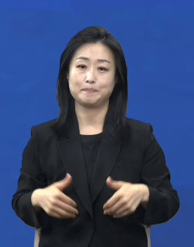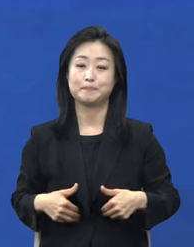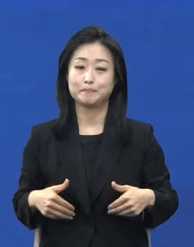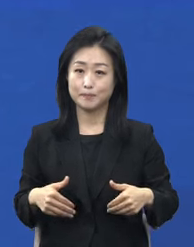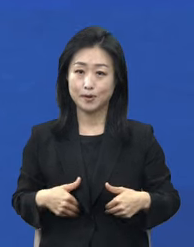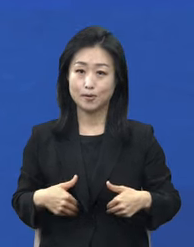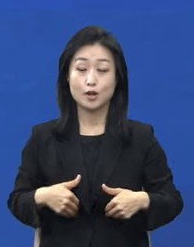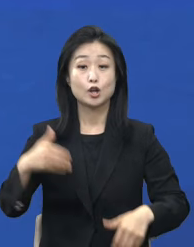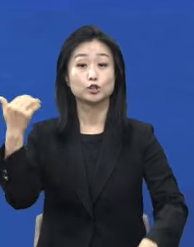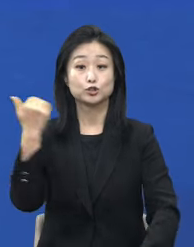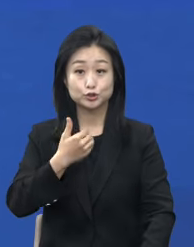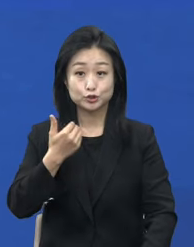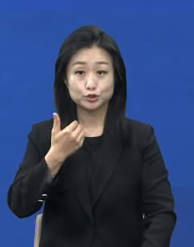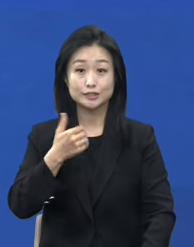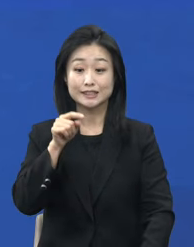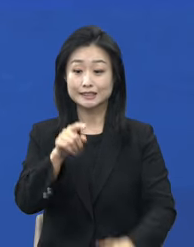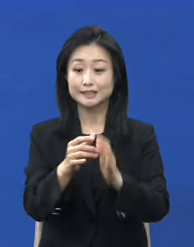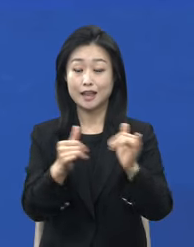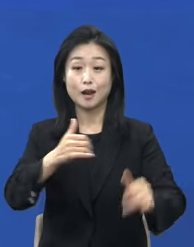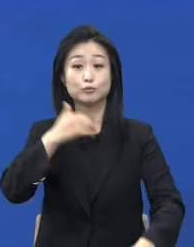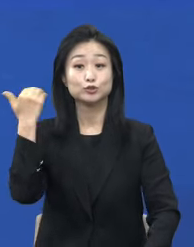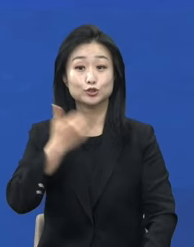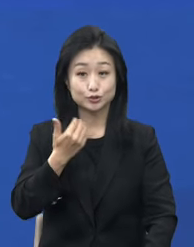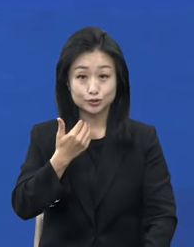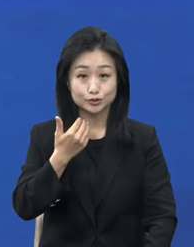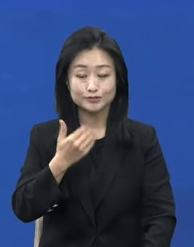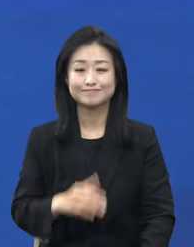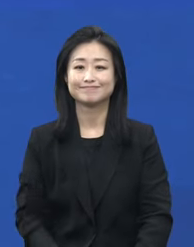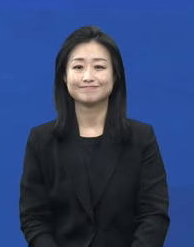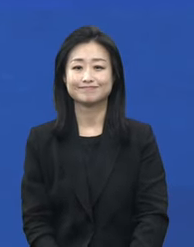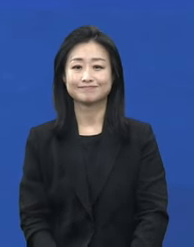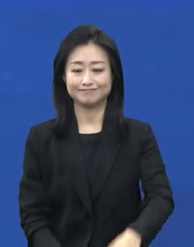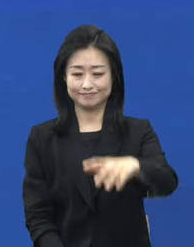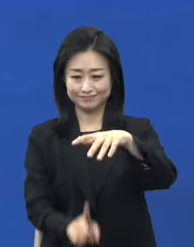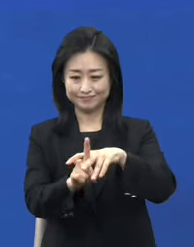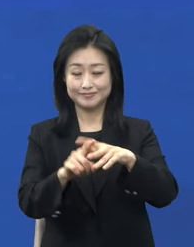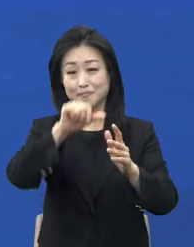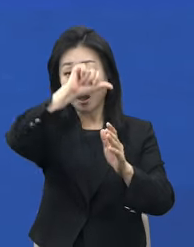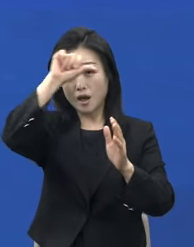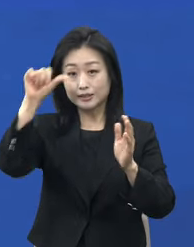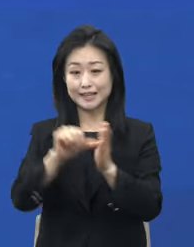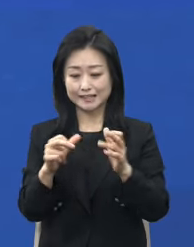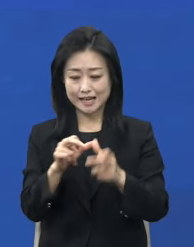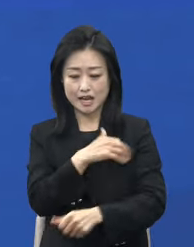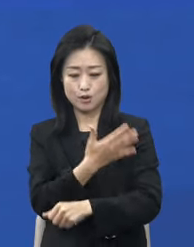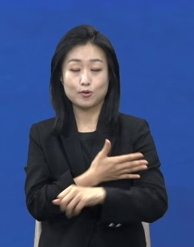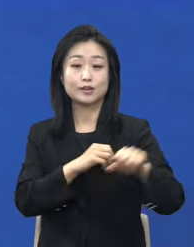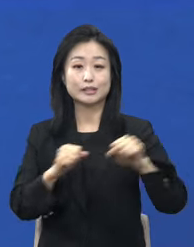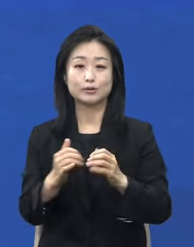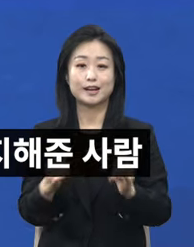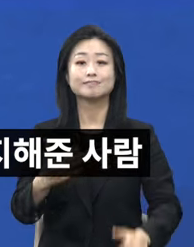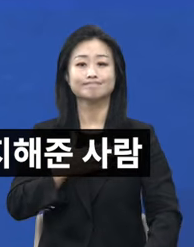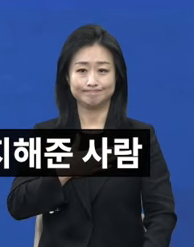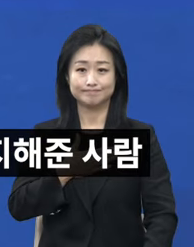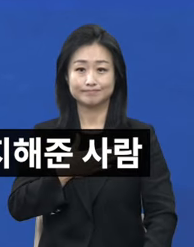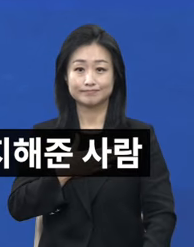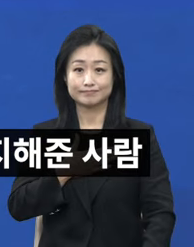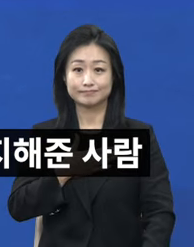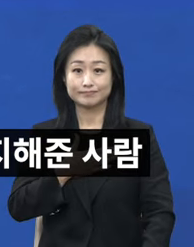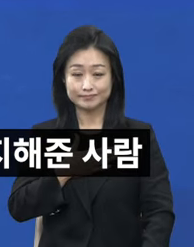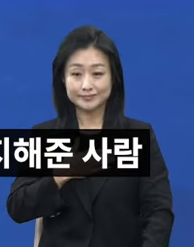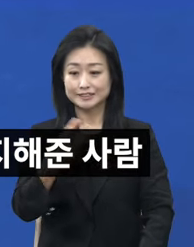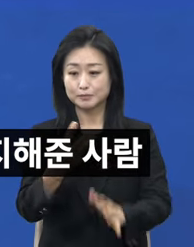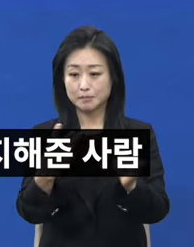합니다. 그 사람이 과연 누구겠습니까? 평생을 장애인 인권을 위해 살아온 사람, 3천여